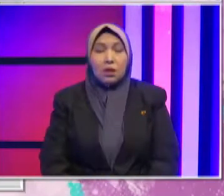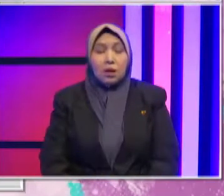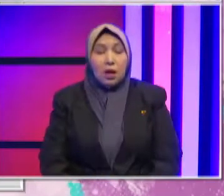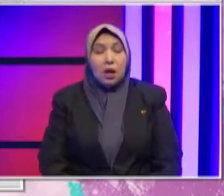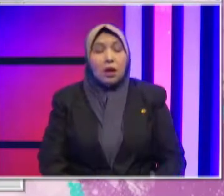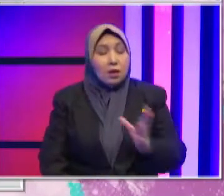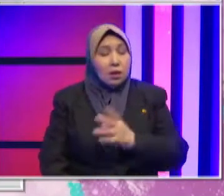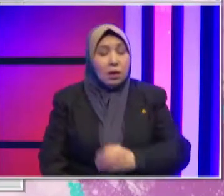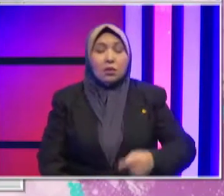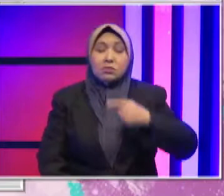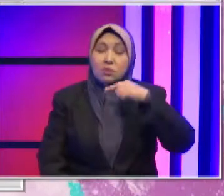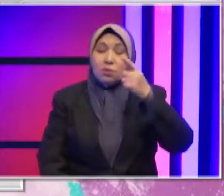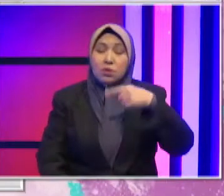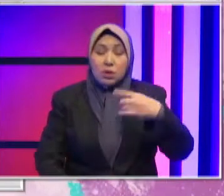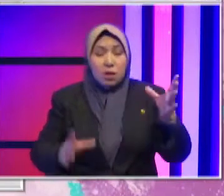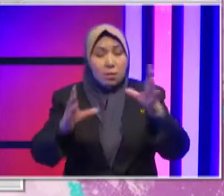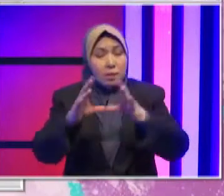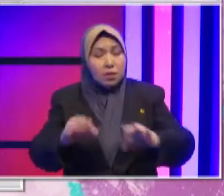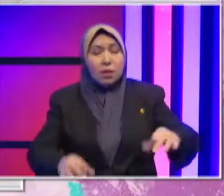والتي